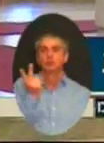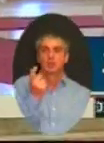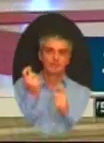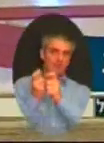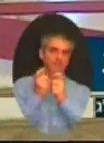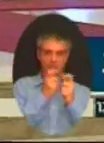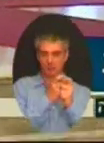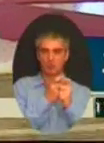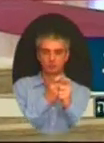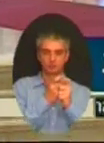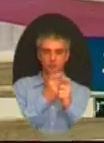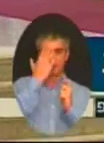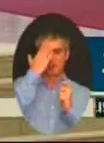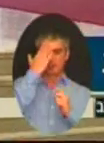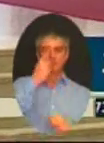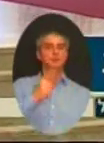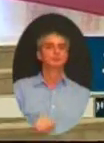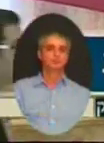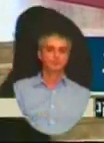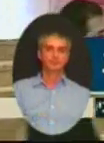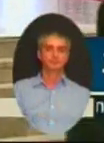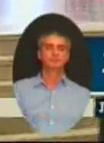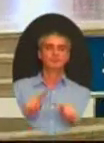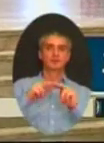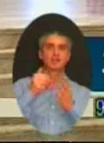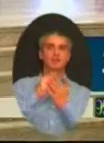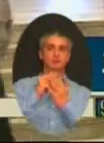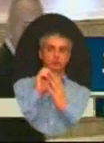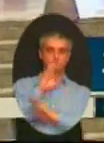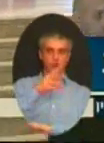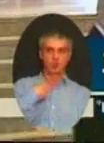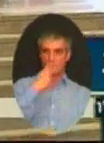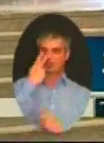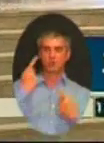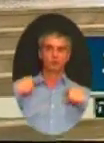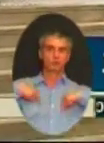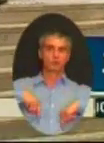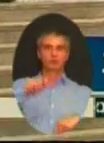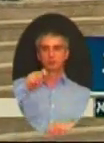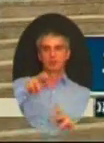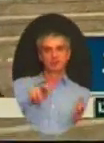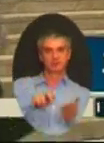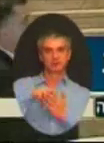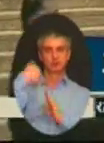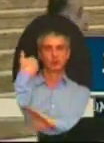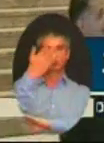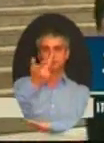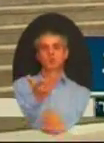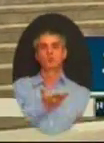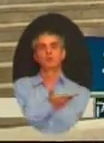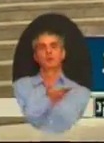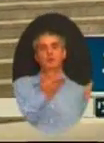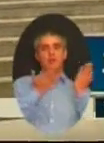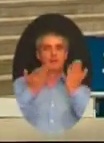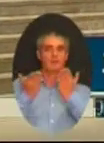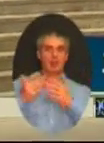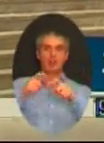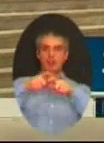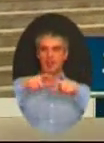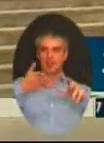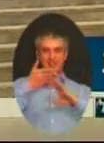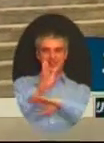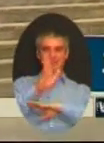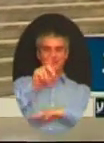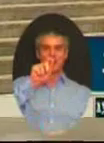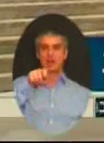המפלגות להכרה בהסדר. טוב, תישארו פה איתי, בואו נמשיך את השידור, ראינו עכשיו את יושב ראש הכנסת יוצא, הוא יקבל ברחבה של